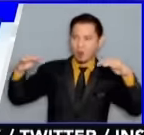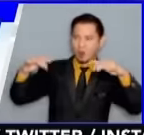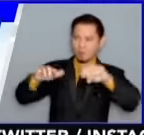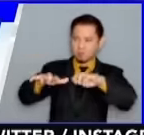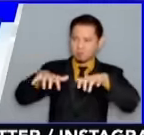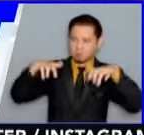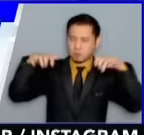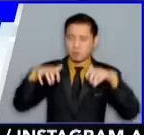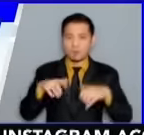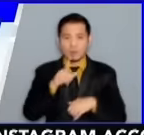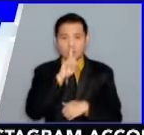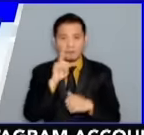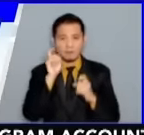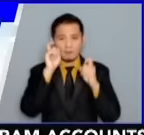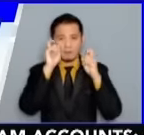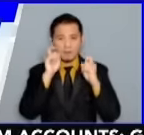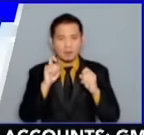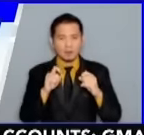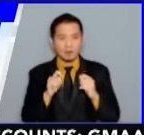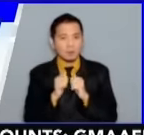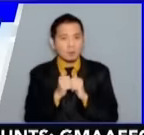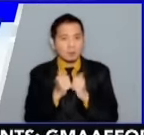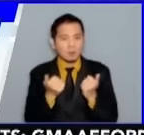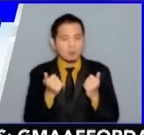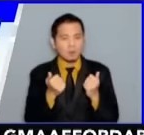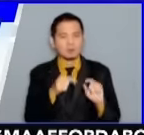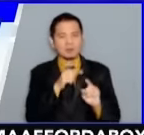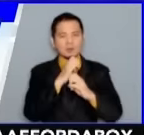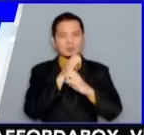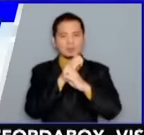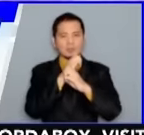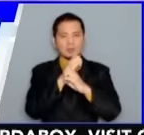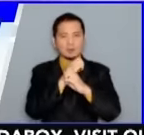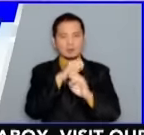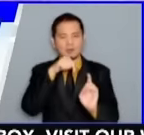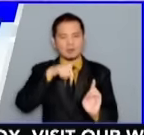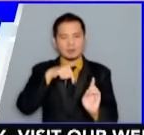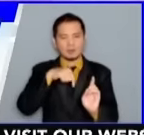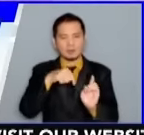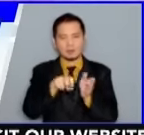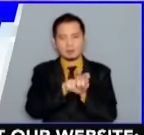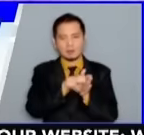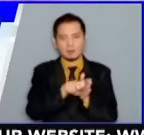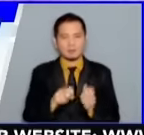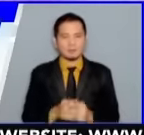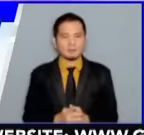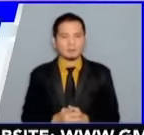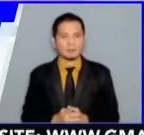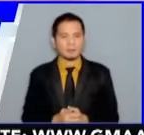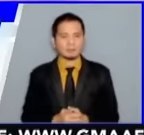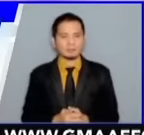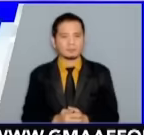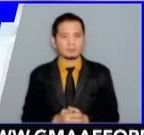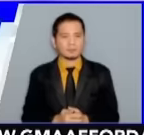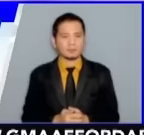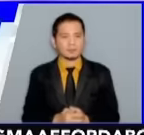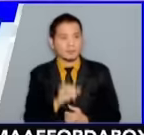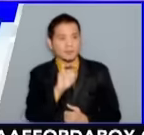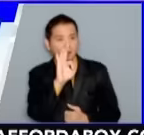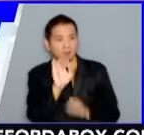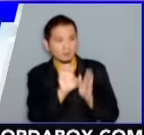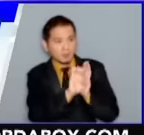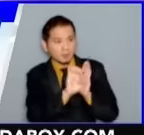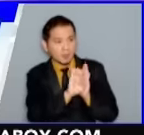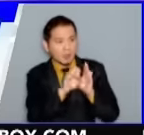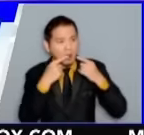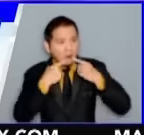talaga is itong EDSA Bus Carousel. Tapos ito pa yan, pag nagkaroon ng announcement na mag half day, which